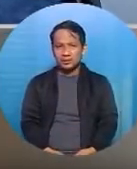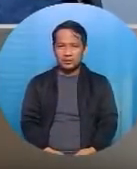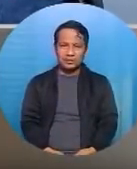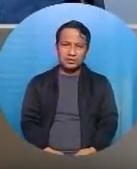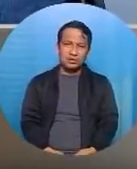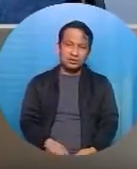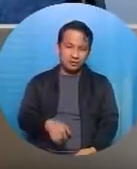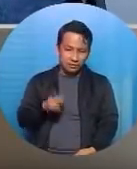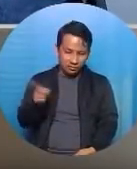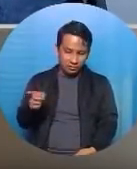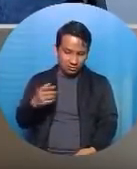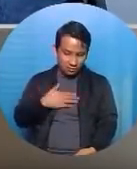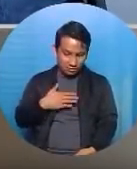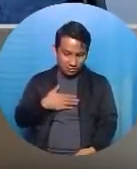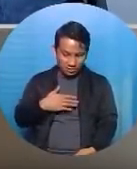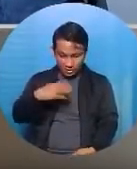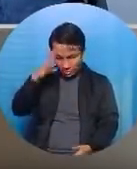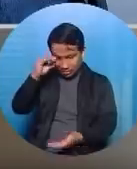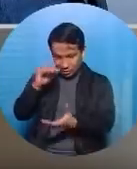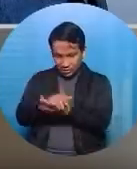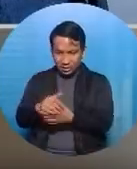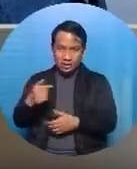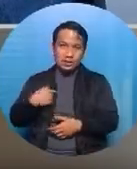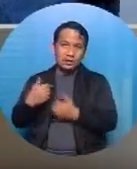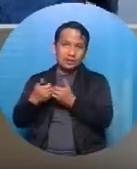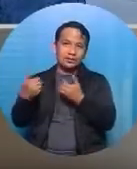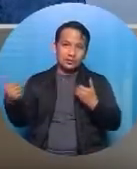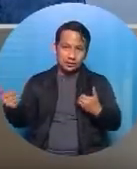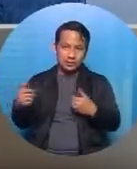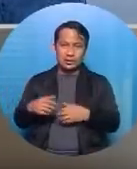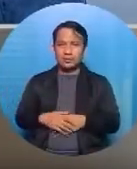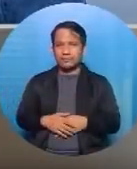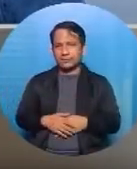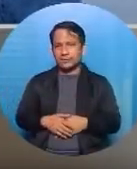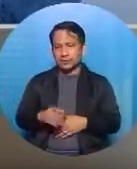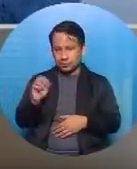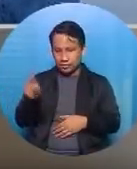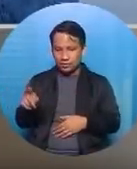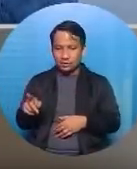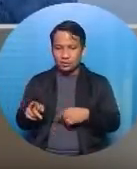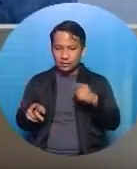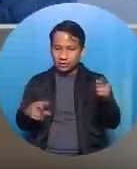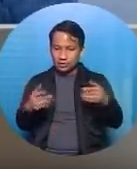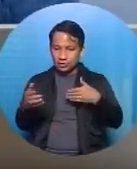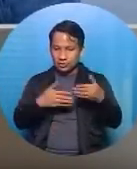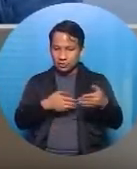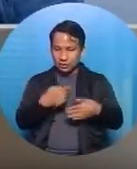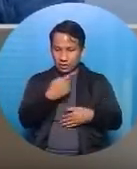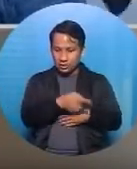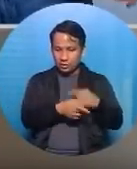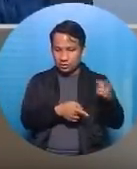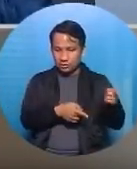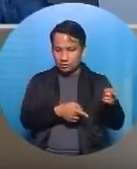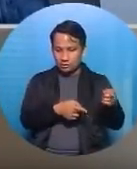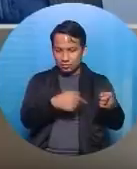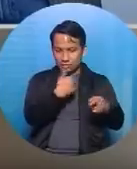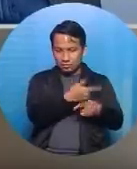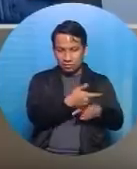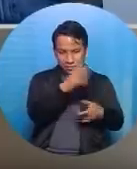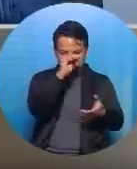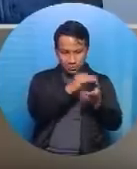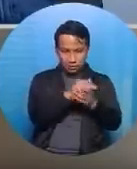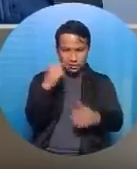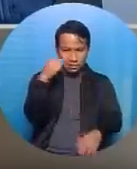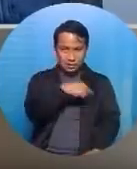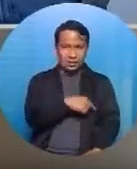po yan. Yung asawa ko po na sinasabi niyo po, matagal na po kaming hiwalay niyan. Okay. Ngayon po, kung ano po yung sinasabi sa kanila ng asawa ko, kasi